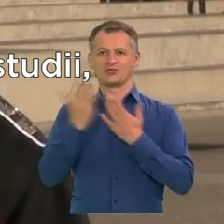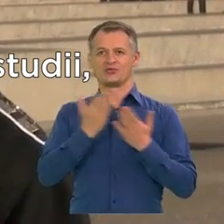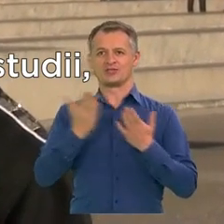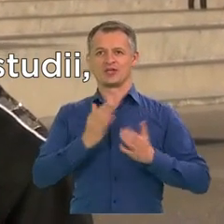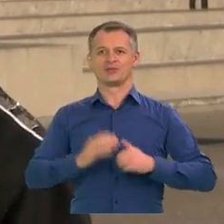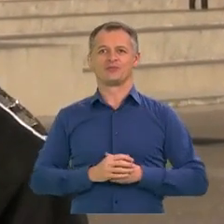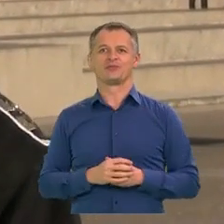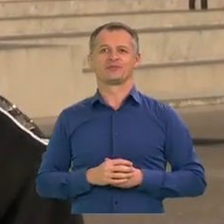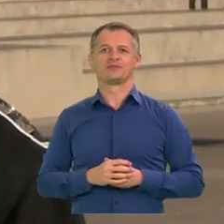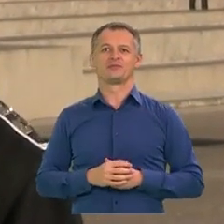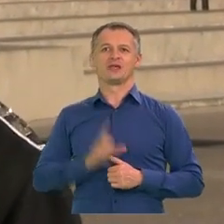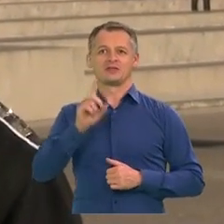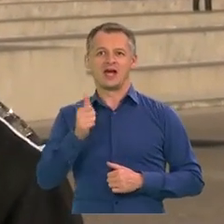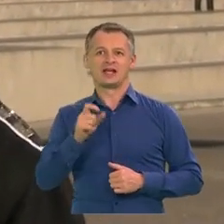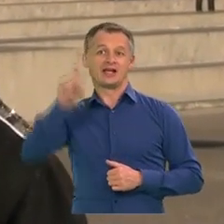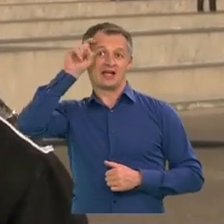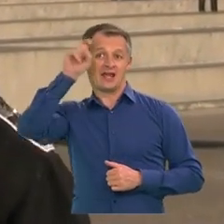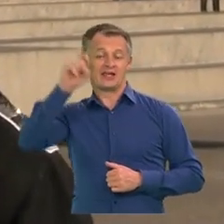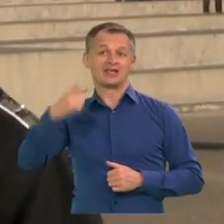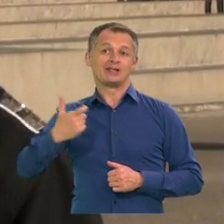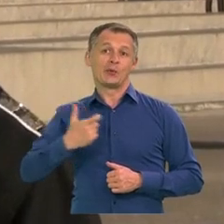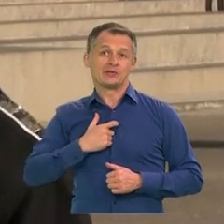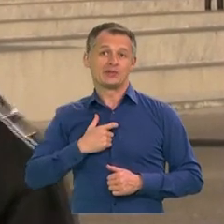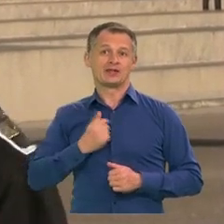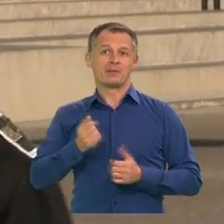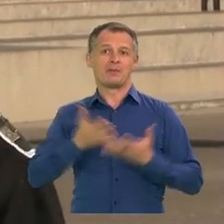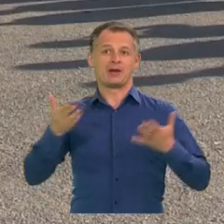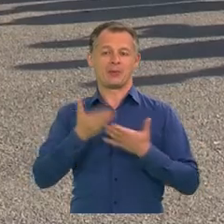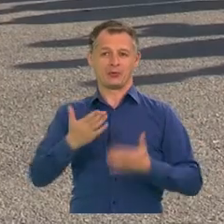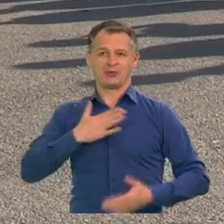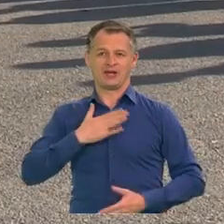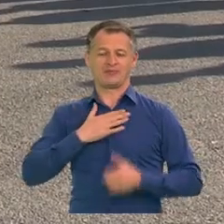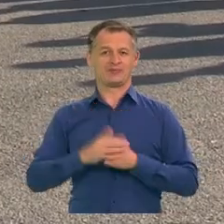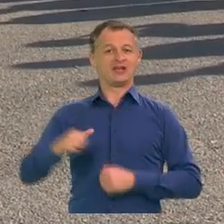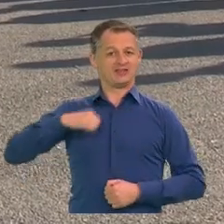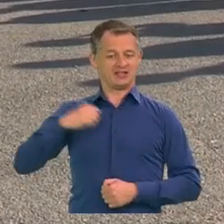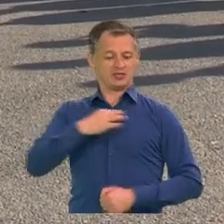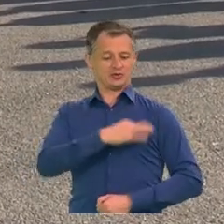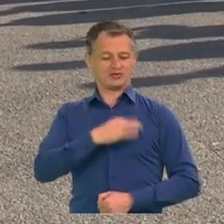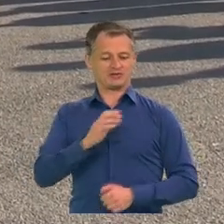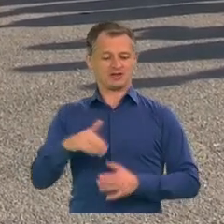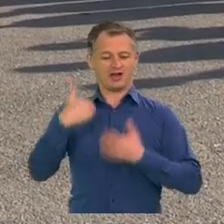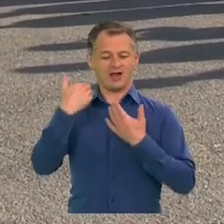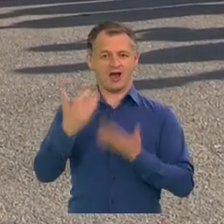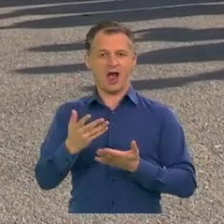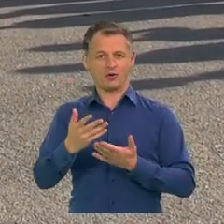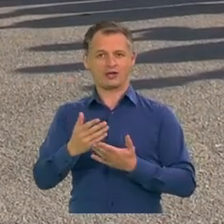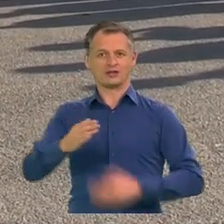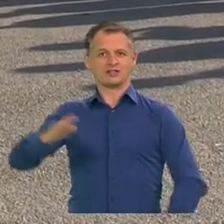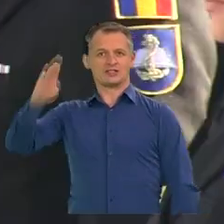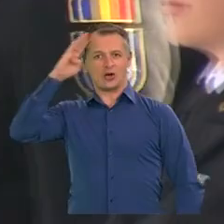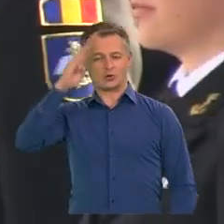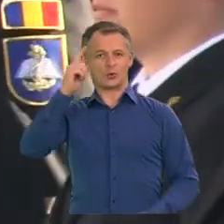4 years, but I think it will be a great opportunity. Tinerii studenți au dat onorul cu încredere, dar și cu